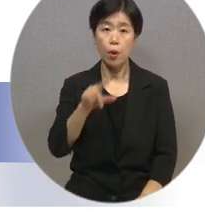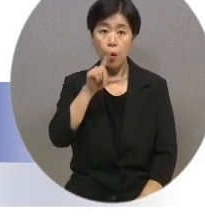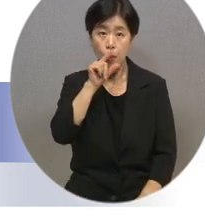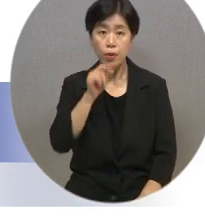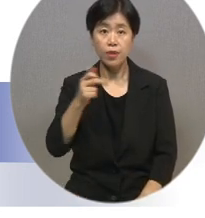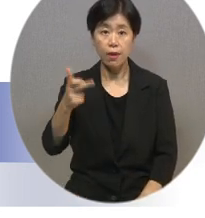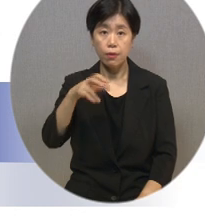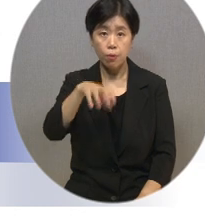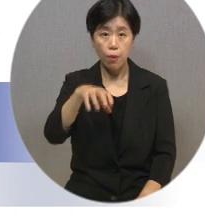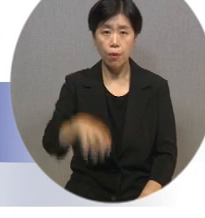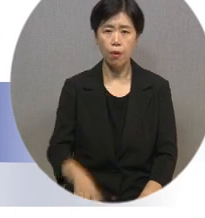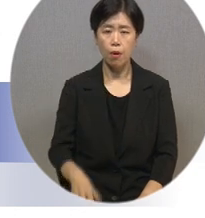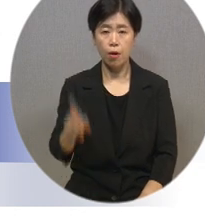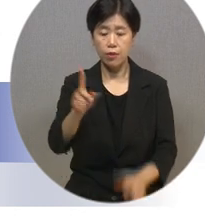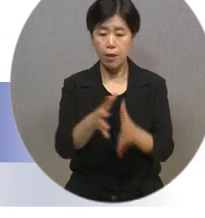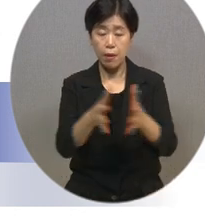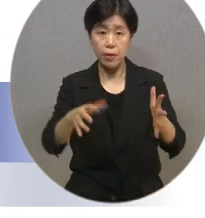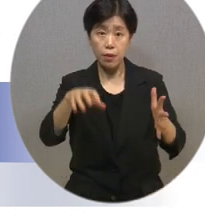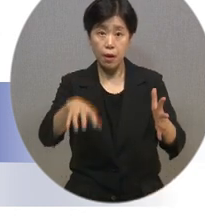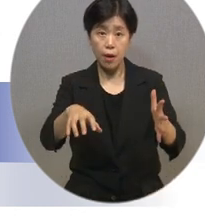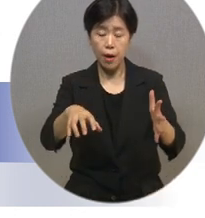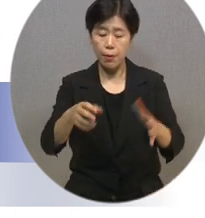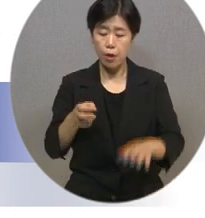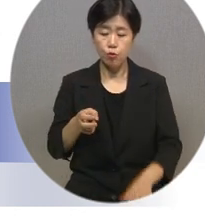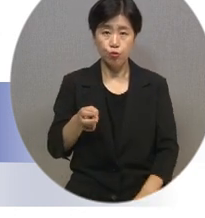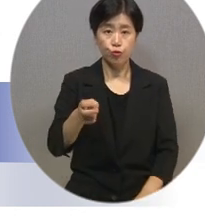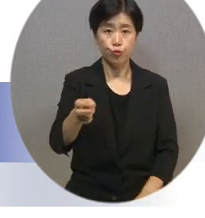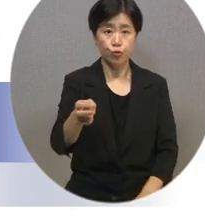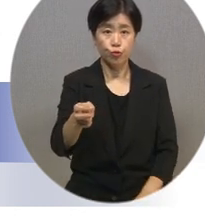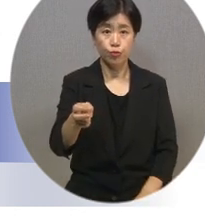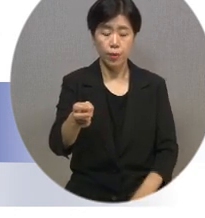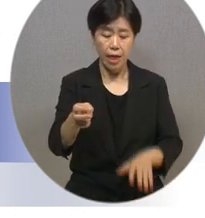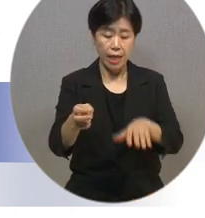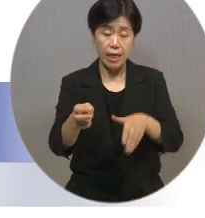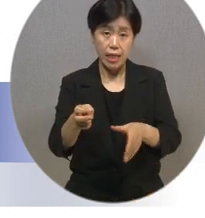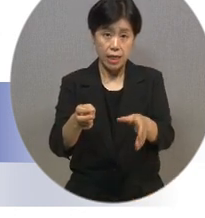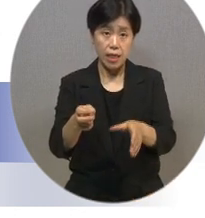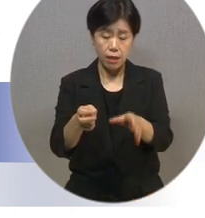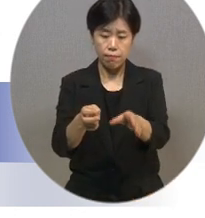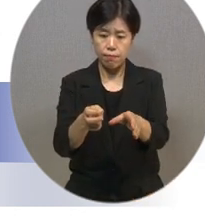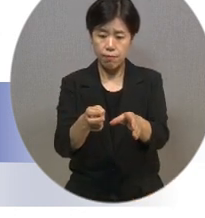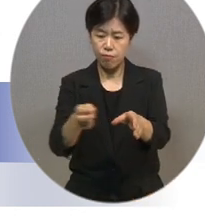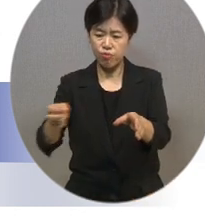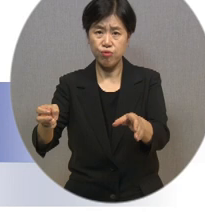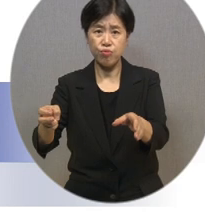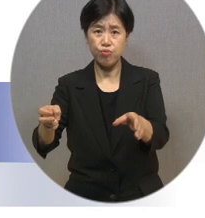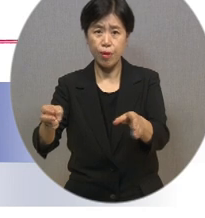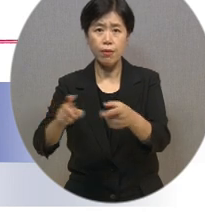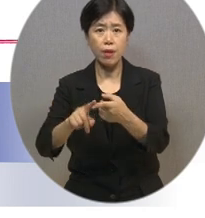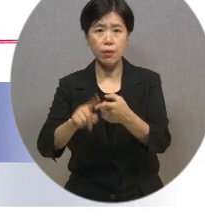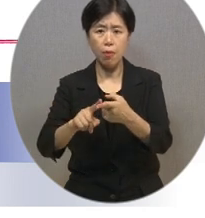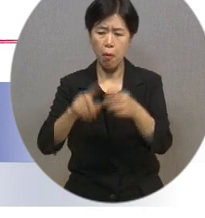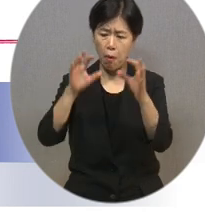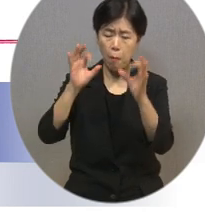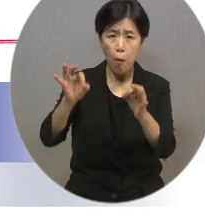정류장에서 운전기사가 저상 버스를 정류장에 가까이 정차시키는 사안인데요